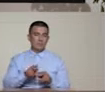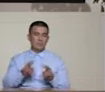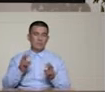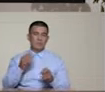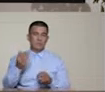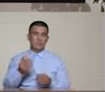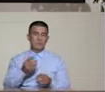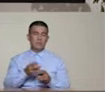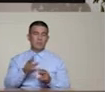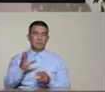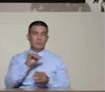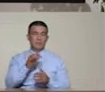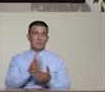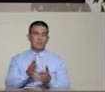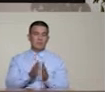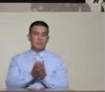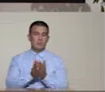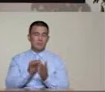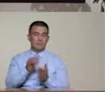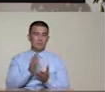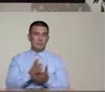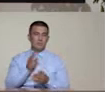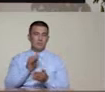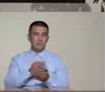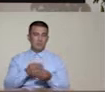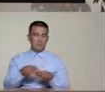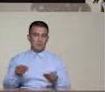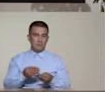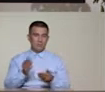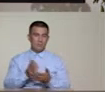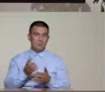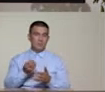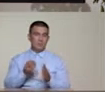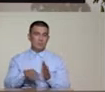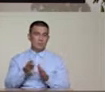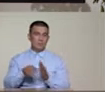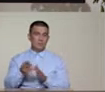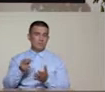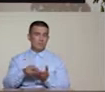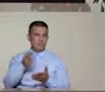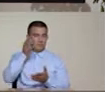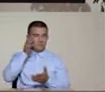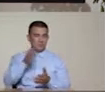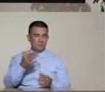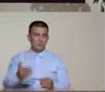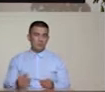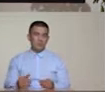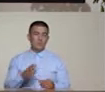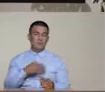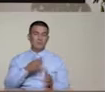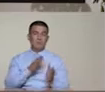mavzuni darsligingizda berilgan ma'lumotlar bilan yanada boyitib, ko'proq ma'lumotlarga ega bo'lib olasiz